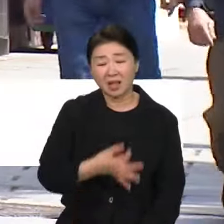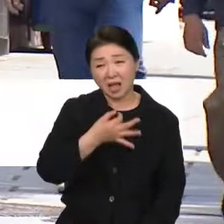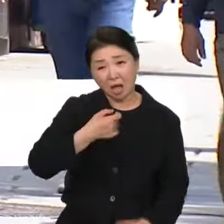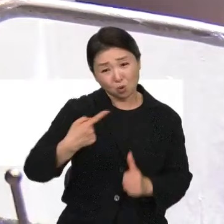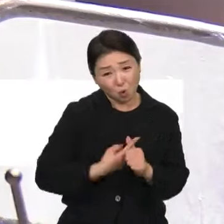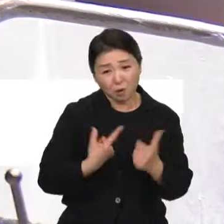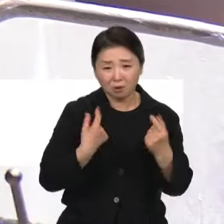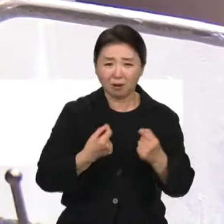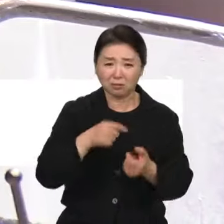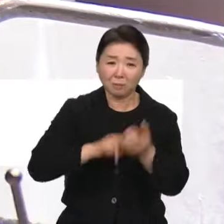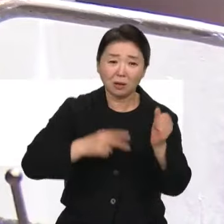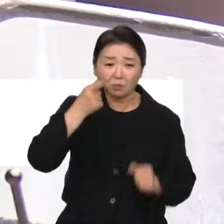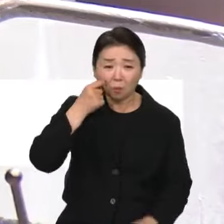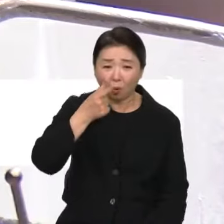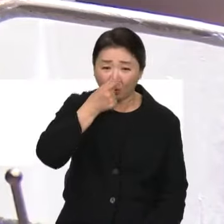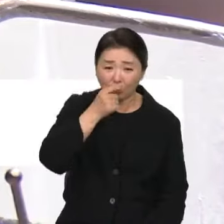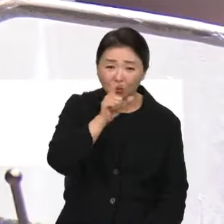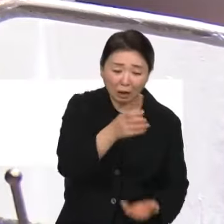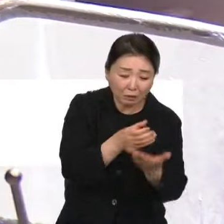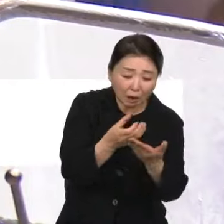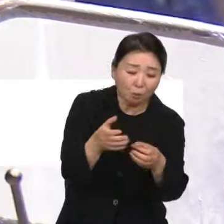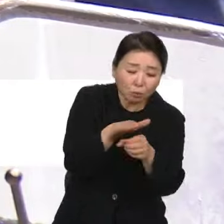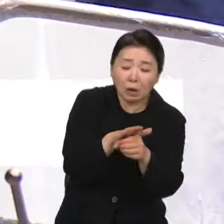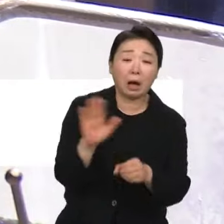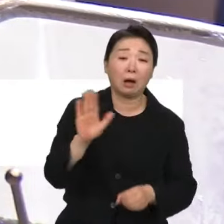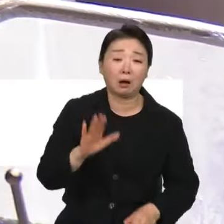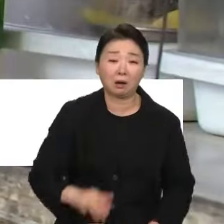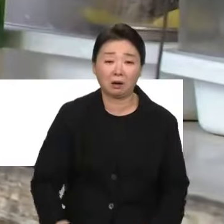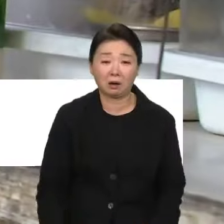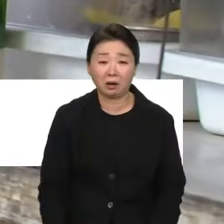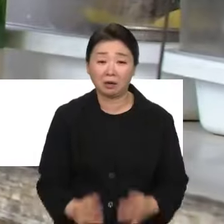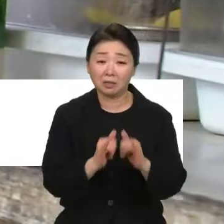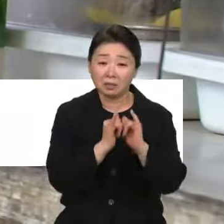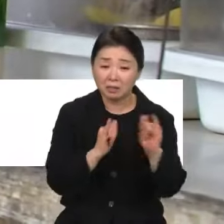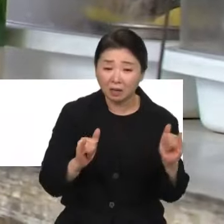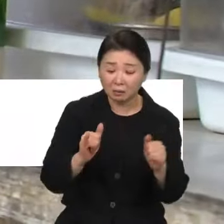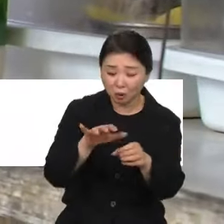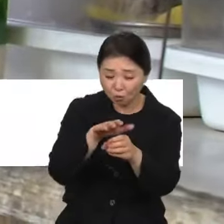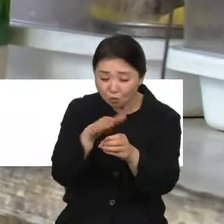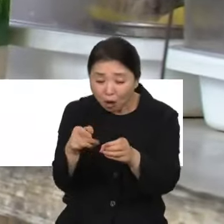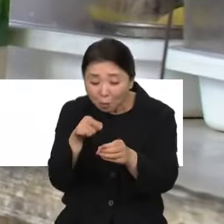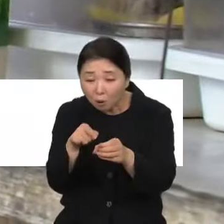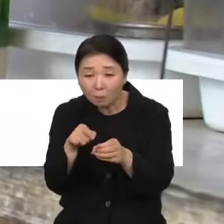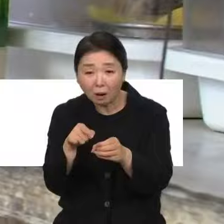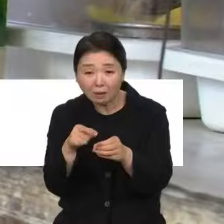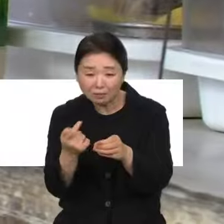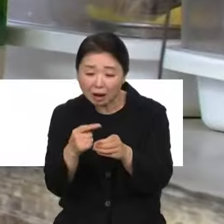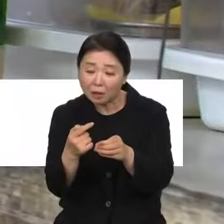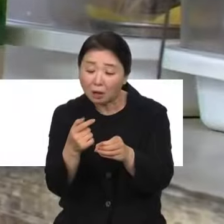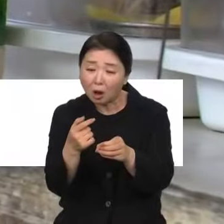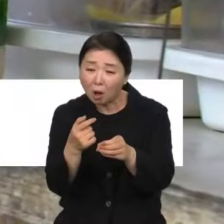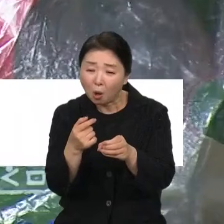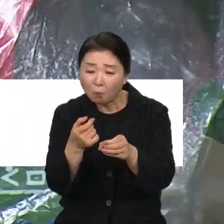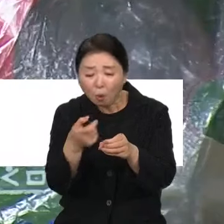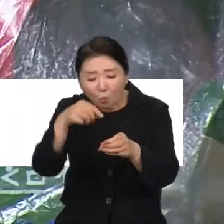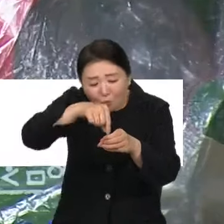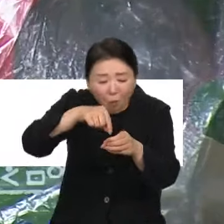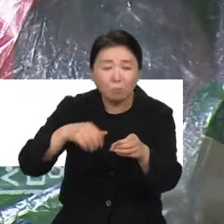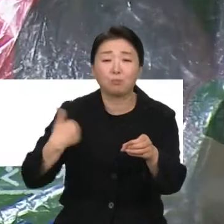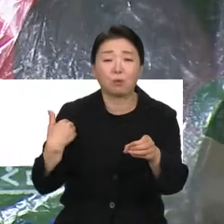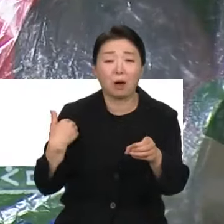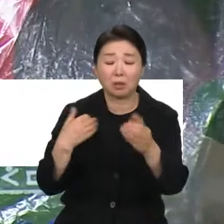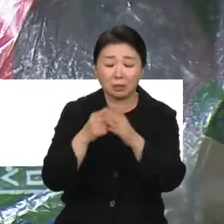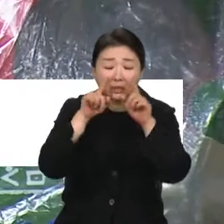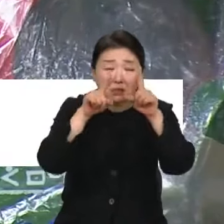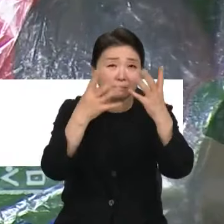뭐 소주를 한 잔 이렇게 포장돼서 나오는 게 아니니까 사람들이 그거 뚜껑 한번 열면은 거기 안에다 뭘로 쓸지 모르고 막 그냥